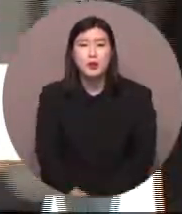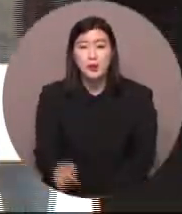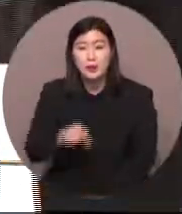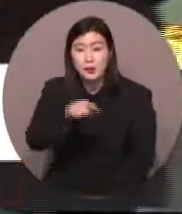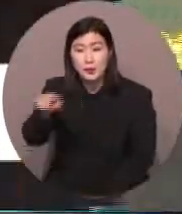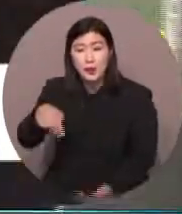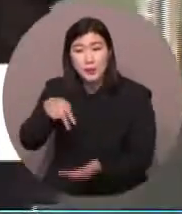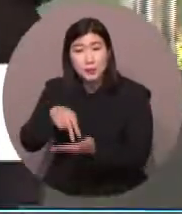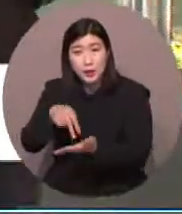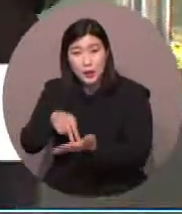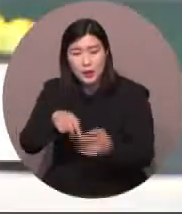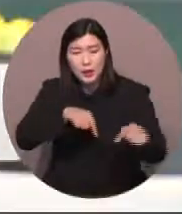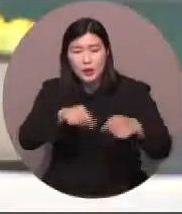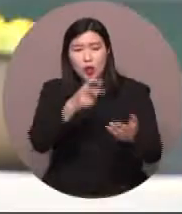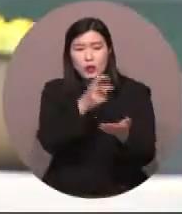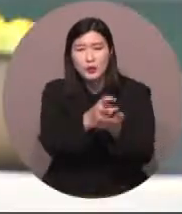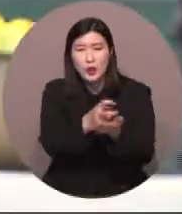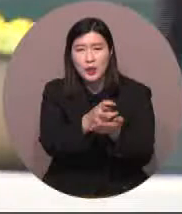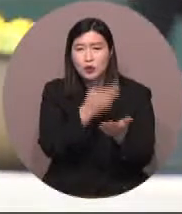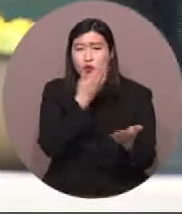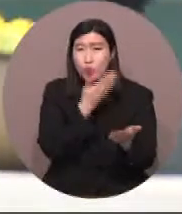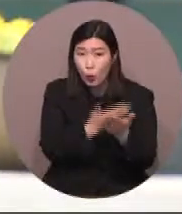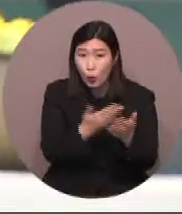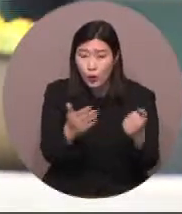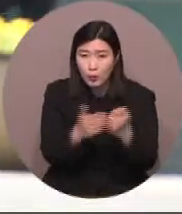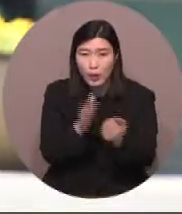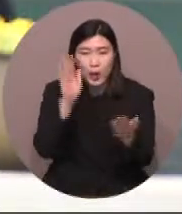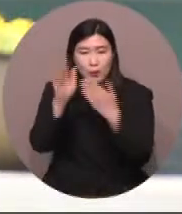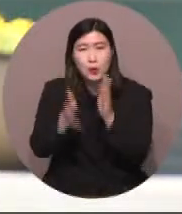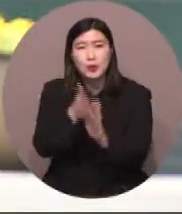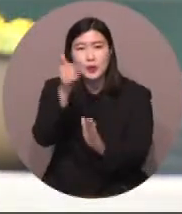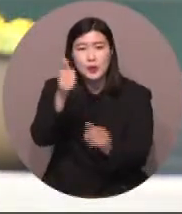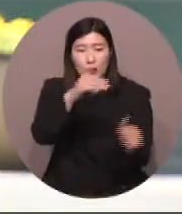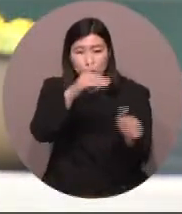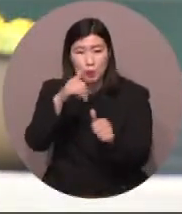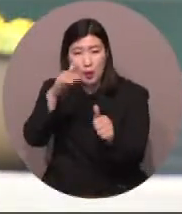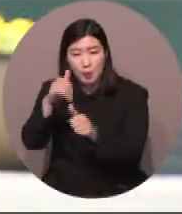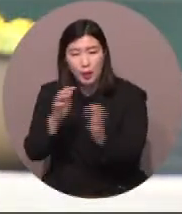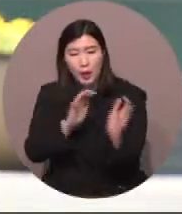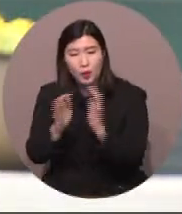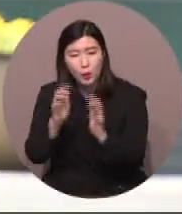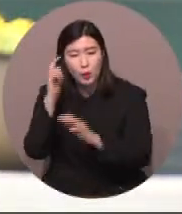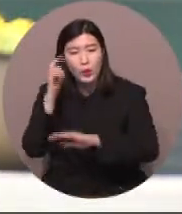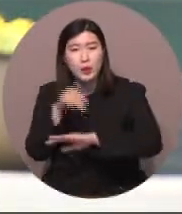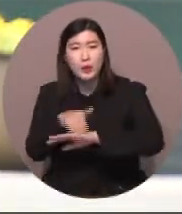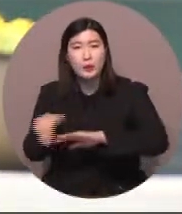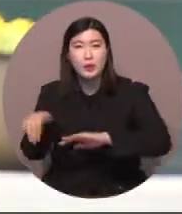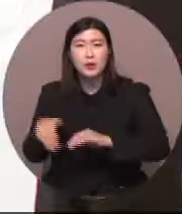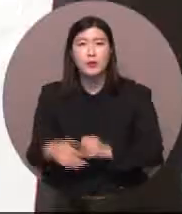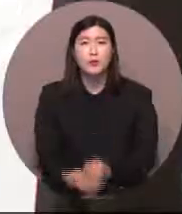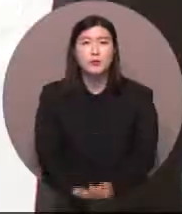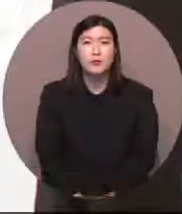정책선거 로 의 새로운 전환을 위해 앞으로 대전시장 포드를 초청해 토론회도 열 계획입니다